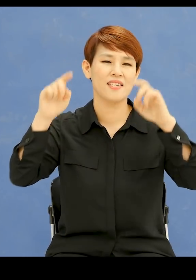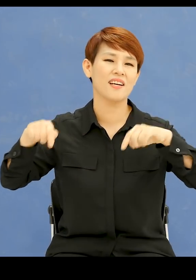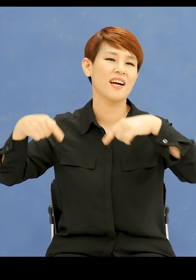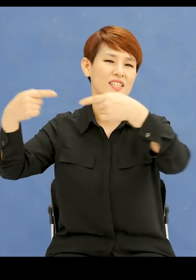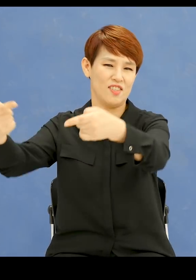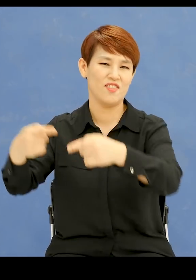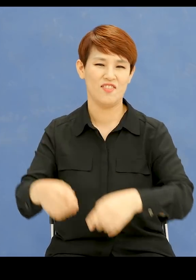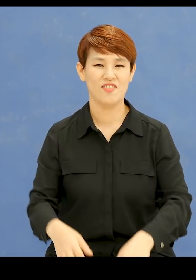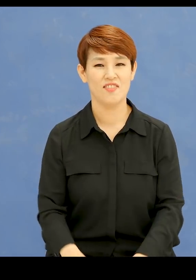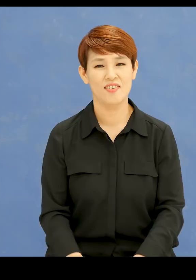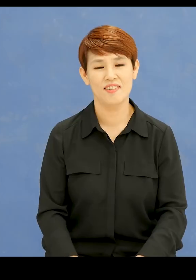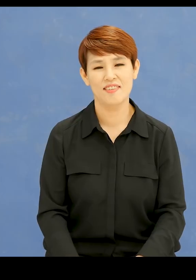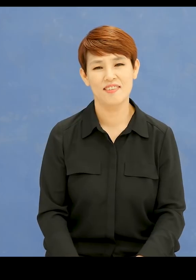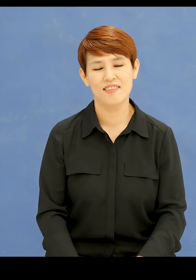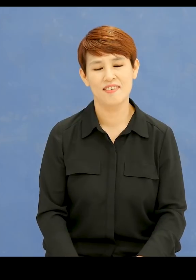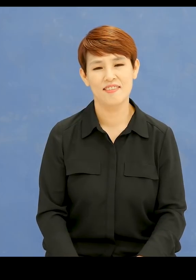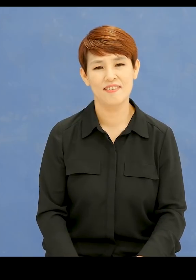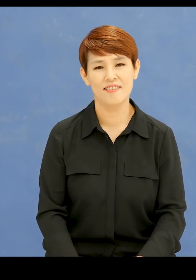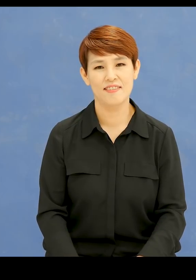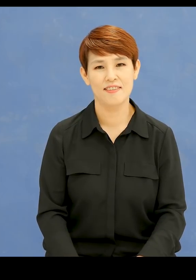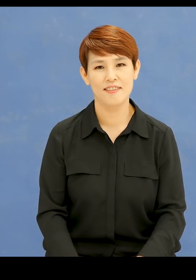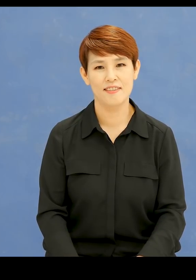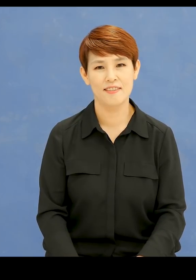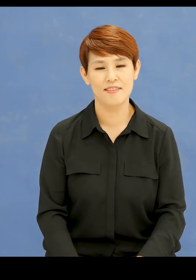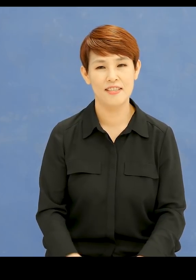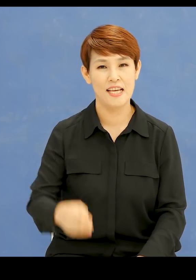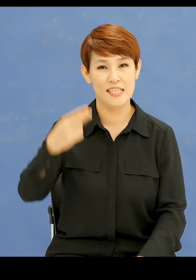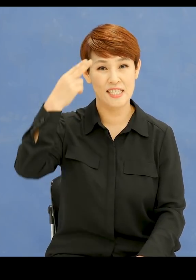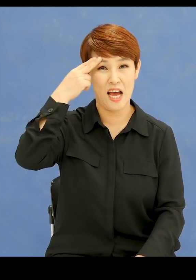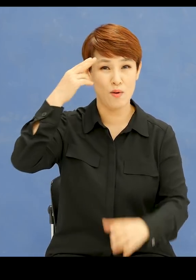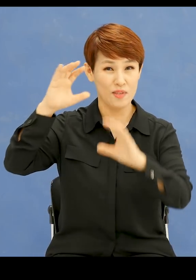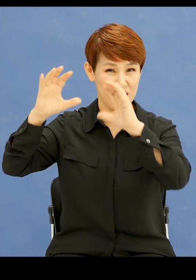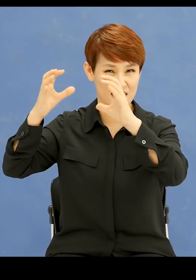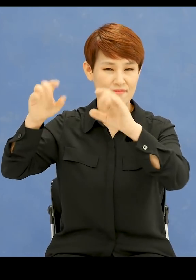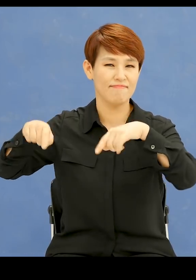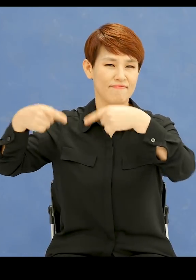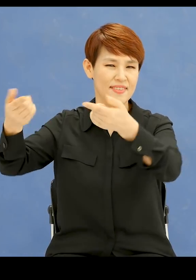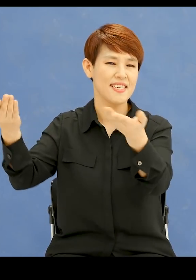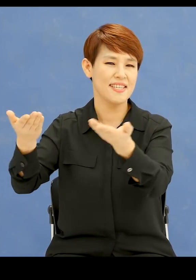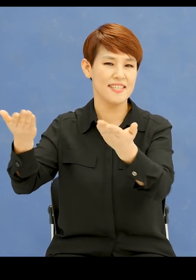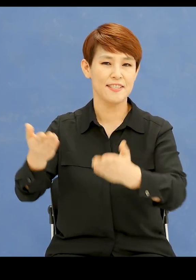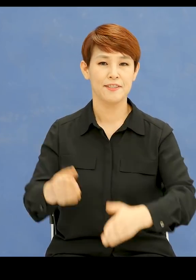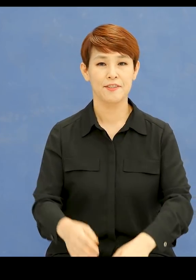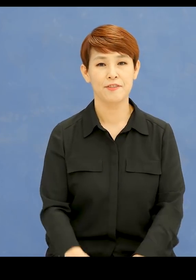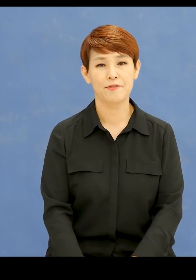이제 뽑히신 거죠. 그래서 이제 사우디로 가게 되셨습니다.